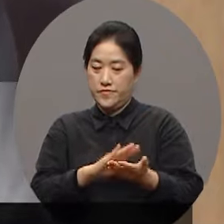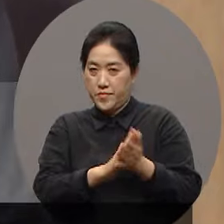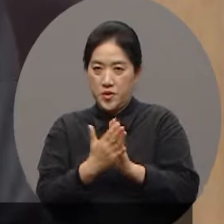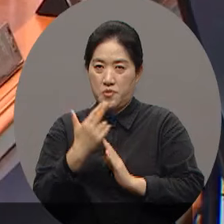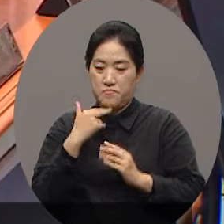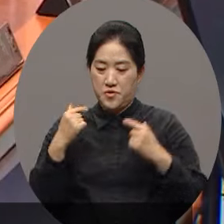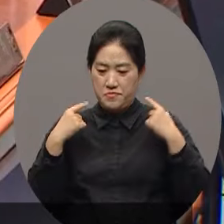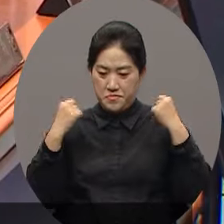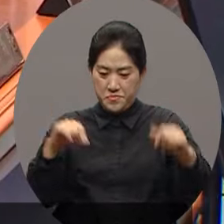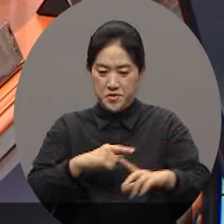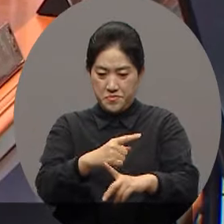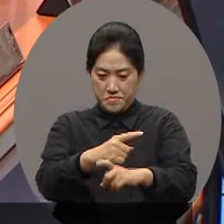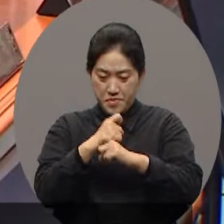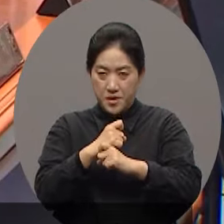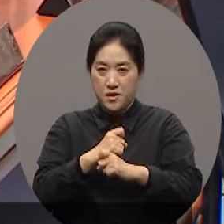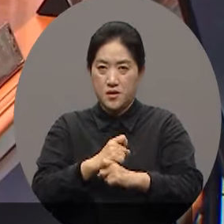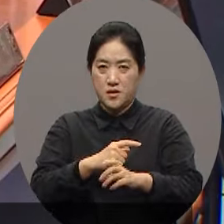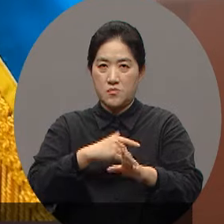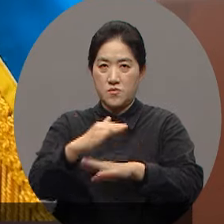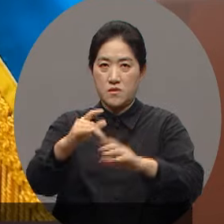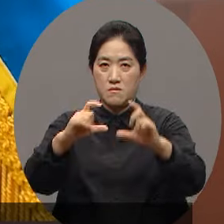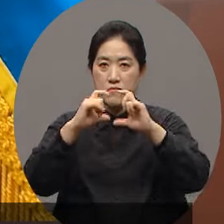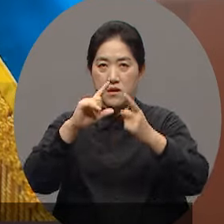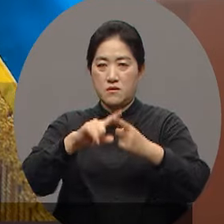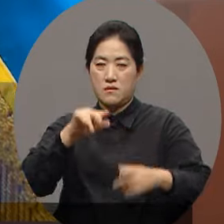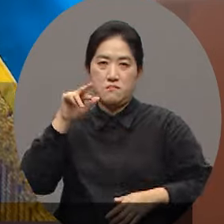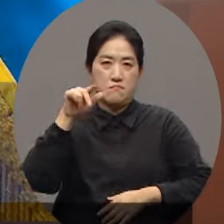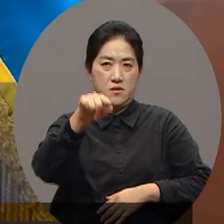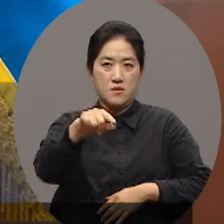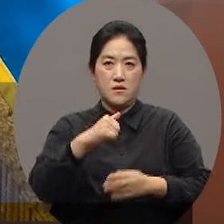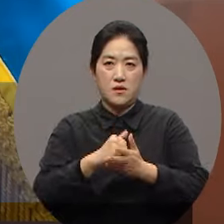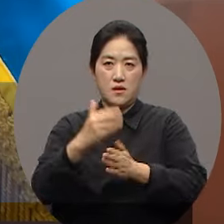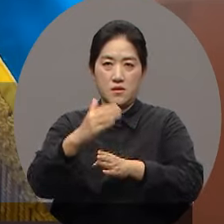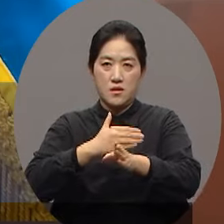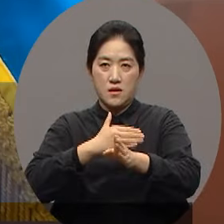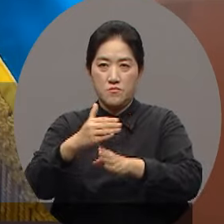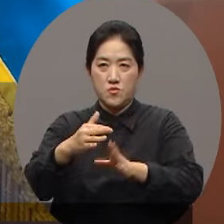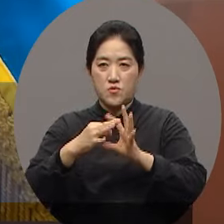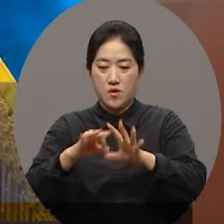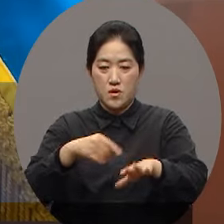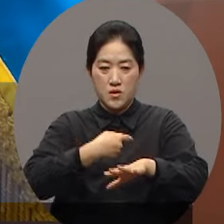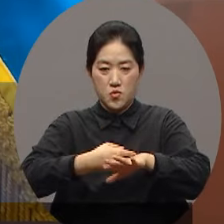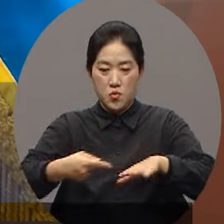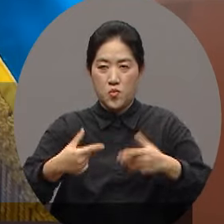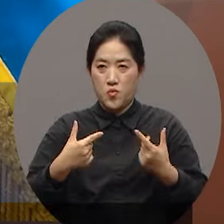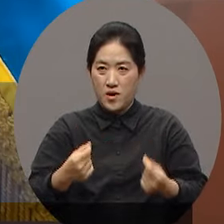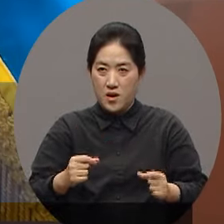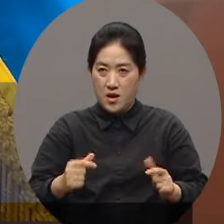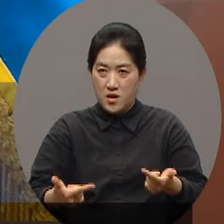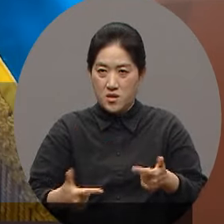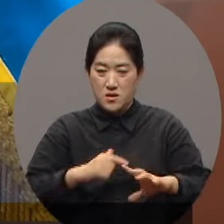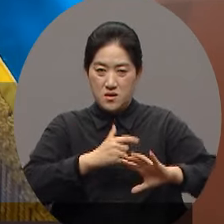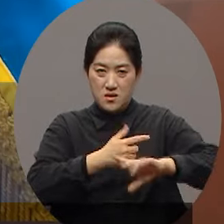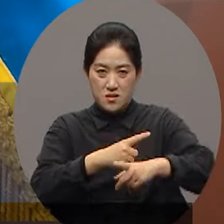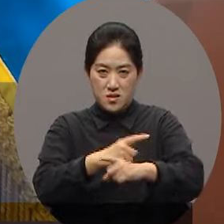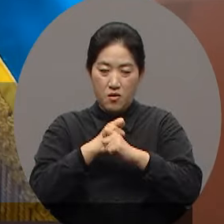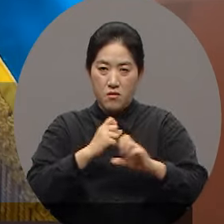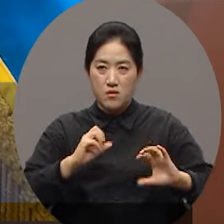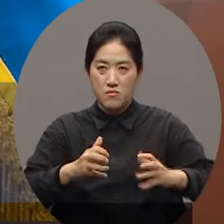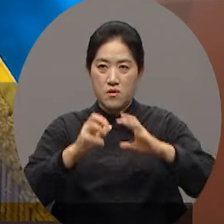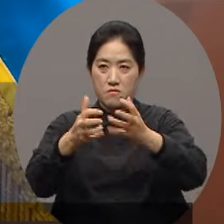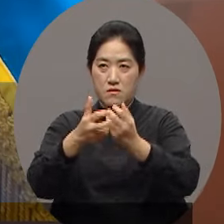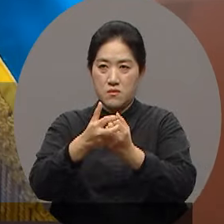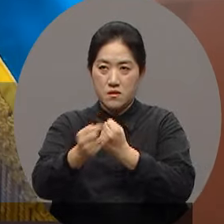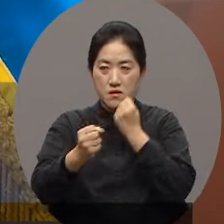북한 정권을 강하게 규탄했습니다. 남북 관계를 동족 관계가 아닌 적대적 두 국가